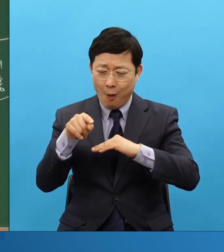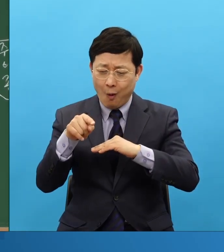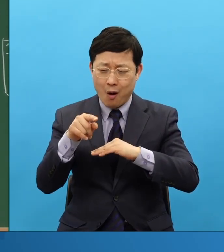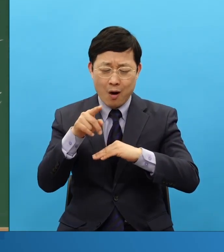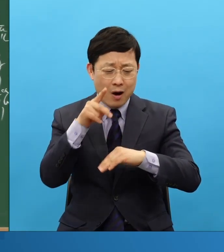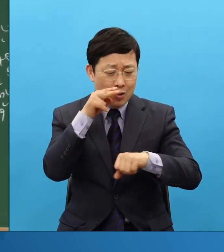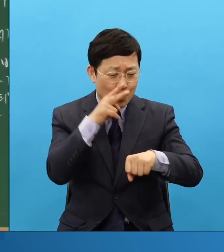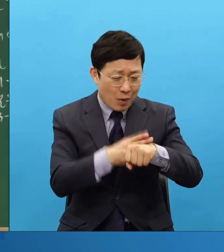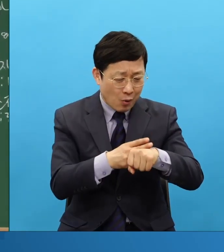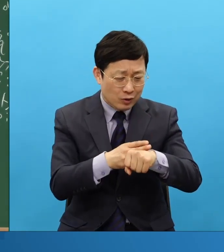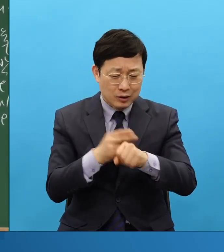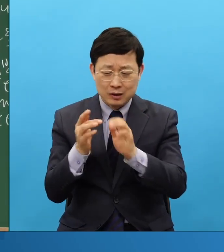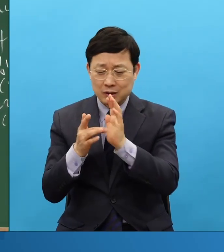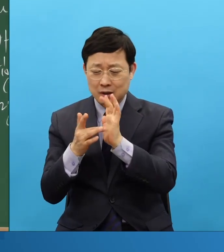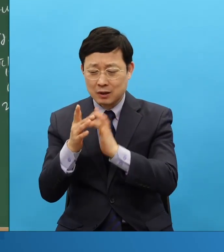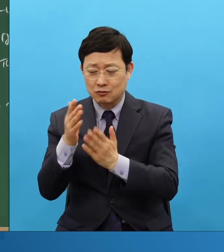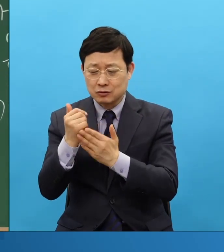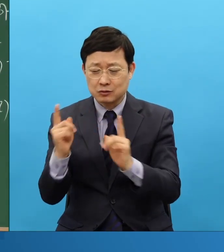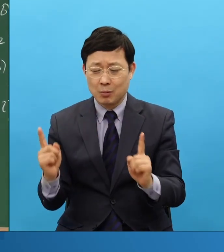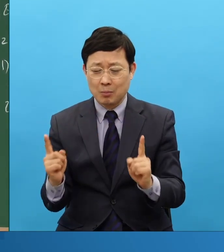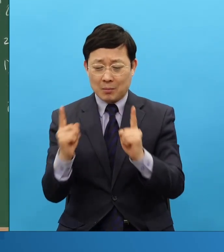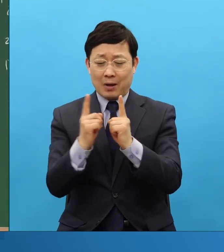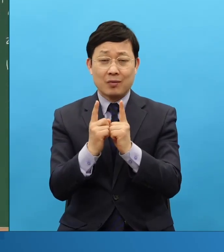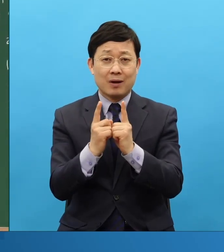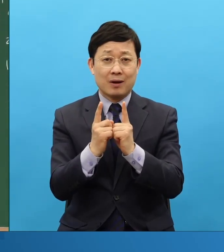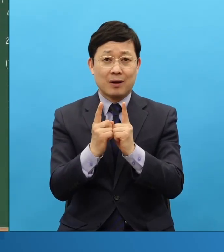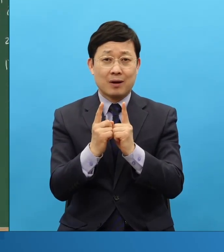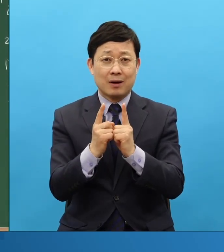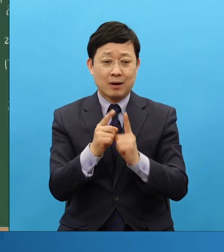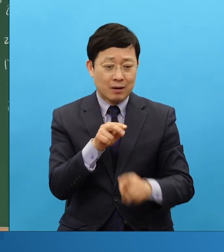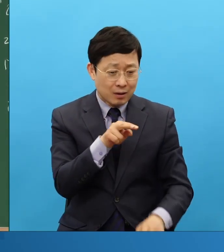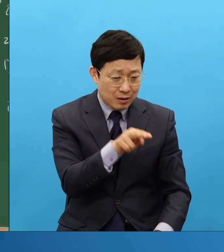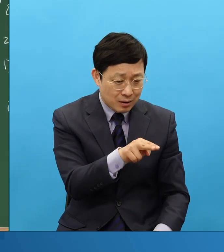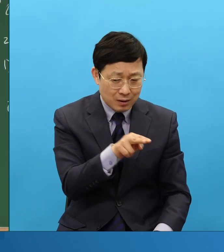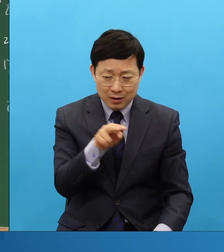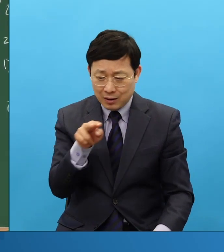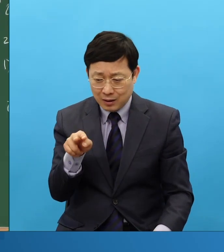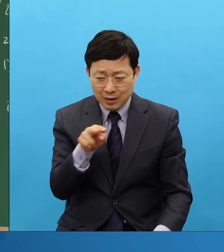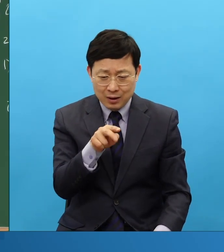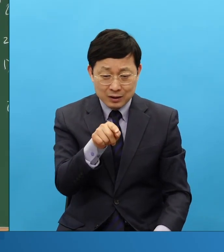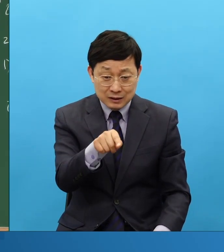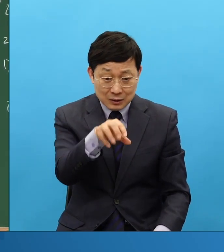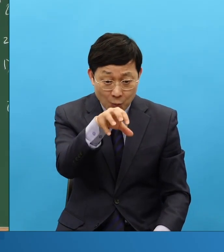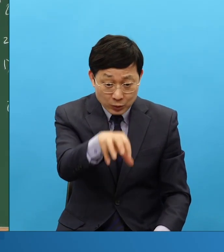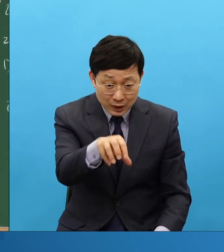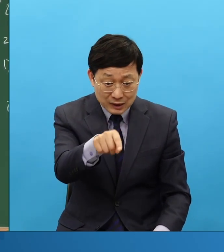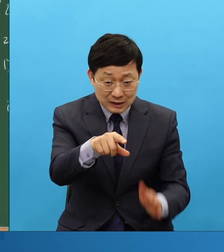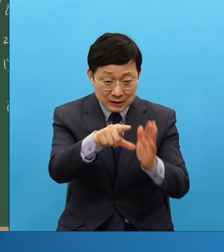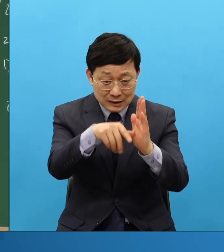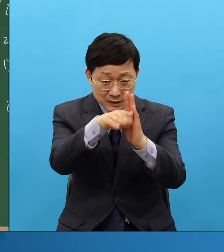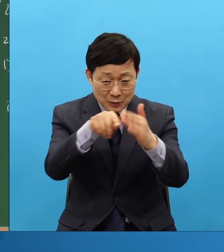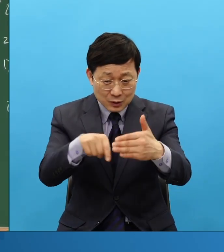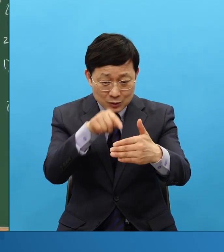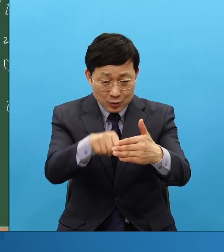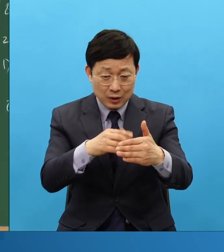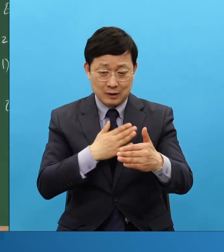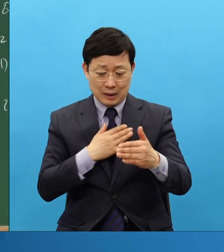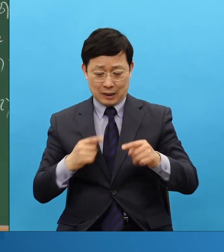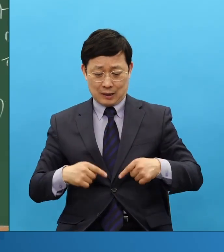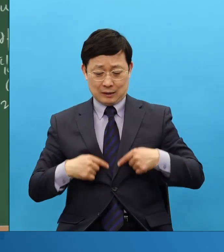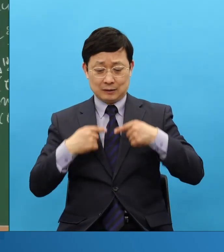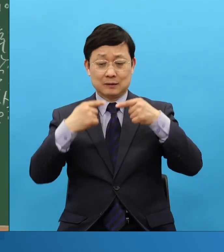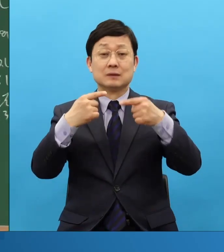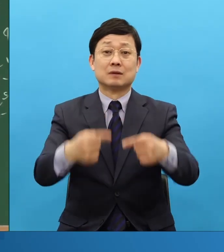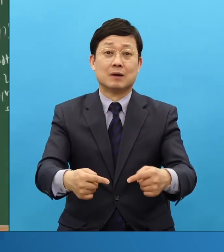3-9. 어마어마한 시간표죠. This was a tremendous 주의 종들의 시간표 속에 있으라. So be within the time schedule of God's